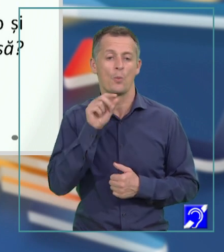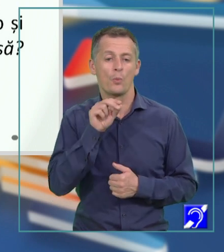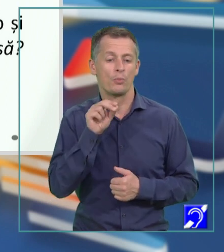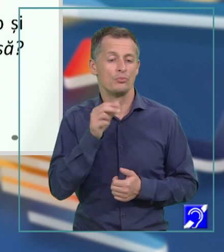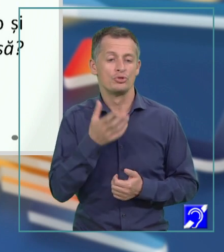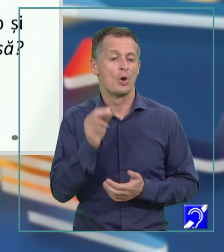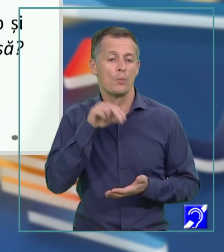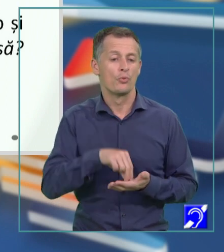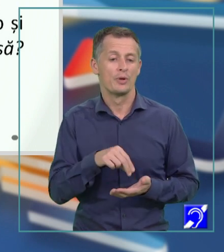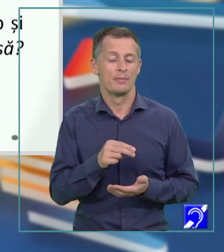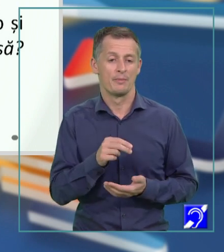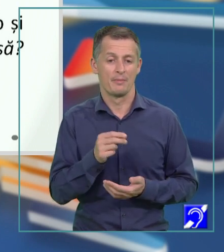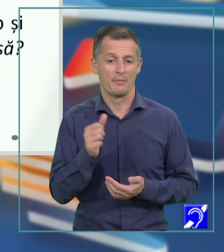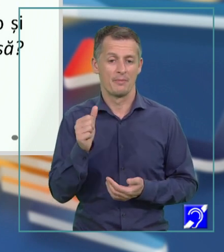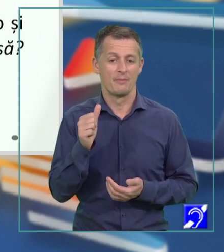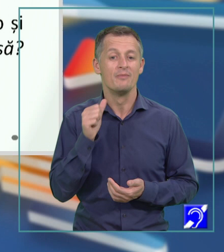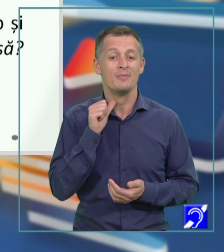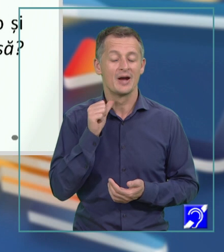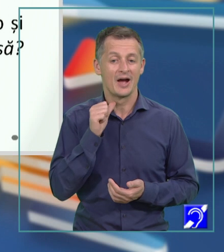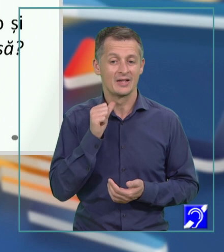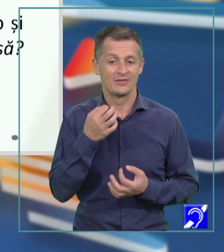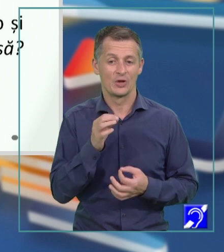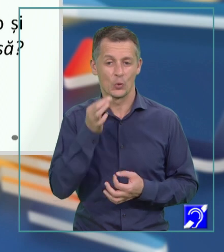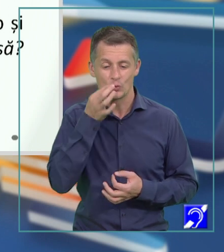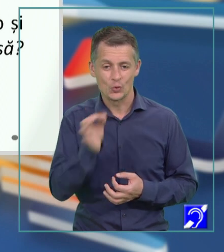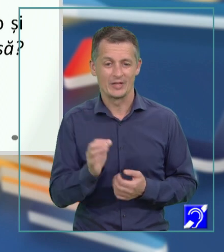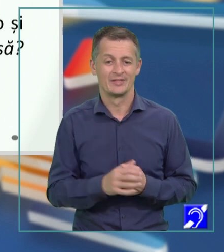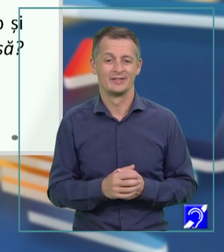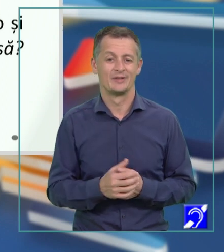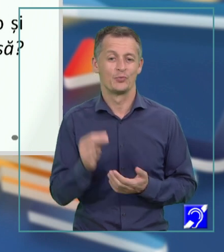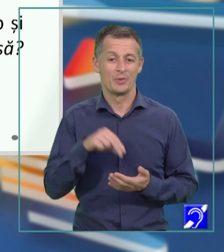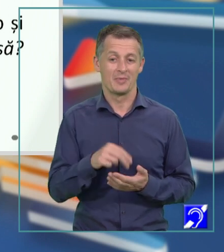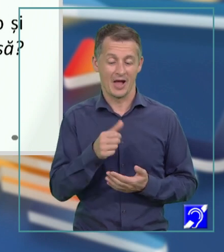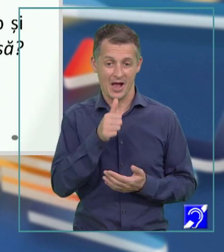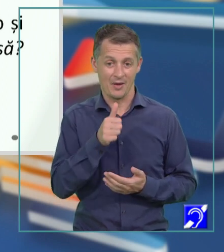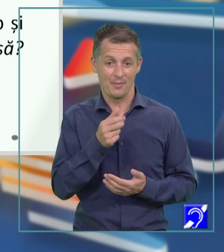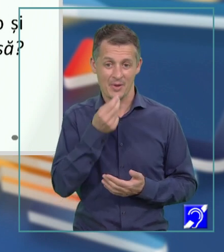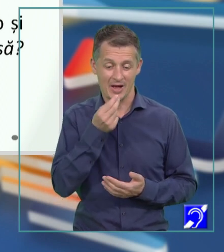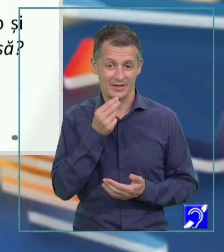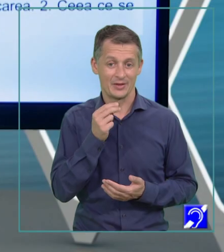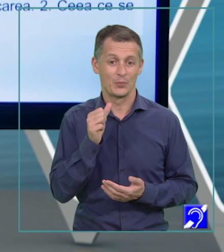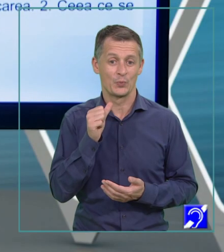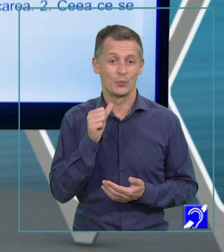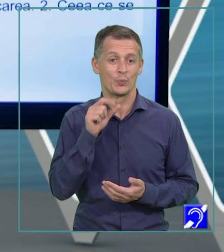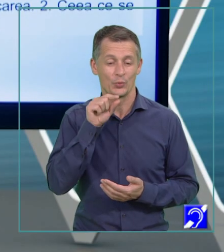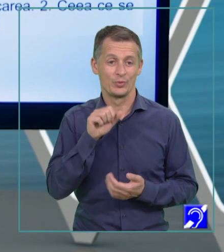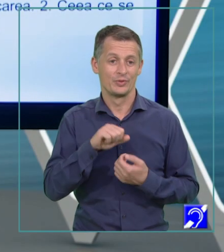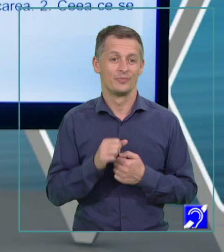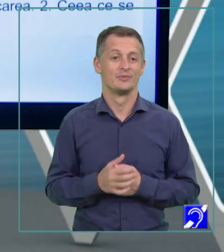să fie gustoasă? Carne de pui. Prima dată a fost verb, în al doilea caz a fost substantiv.